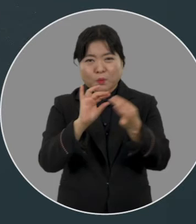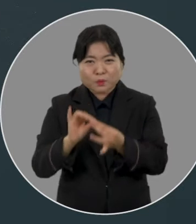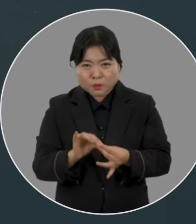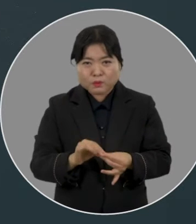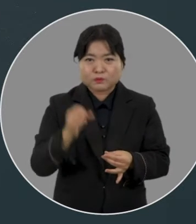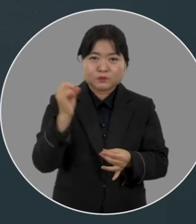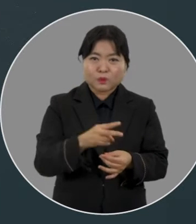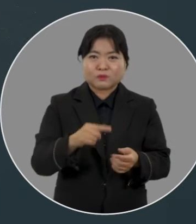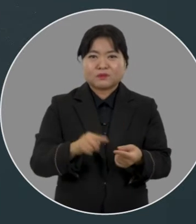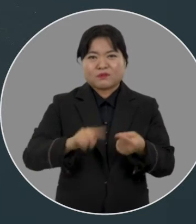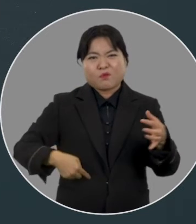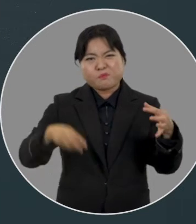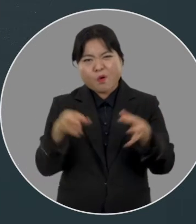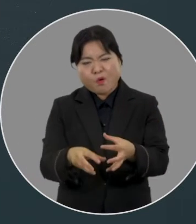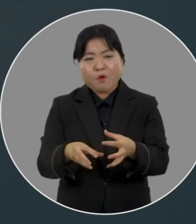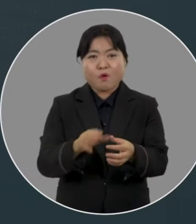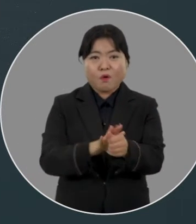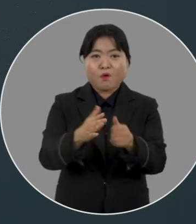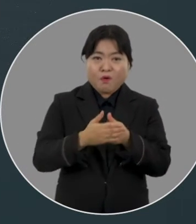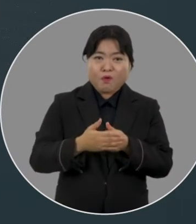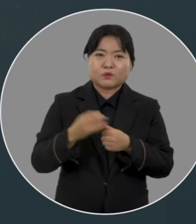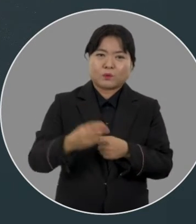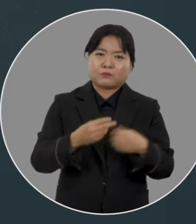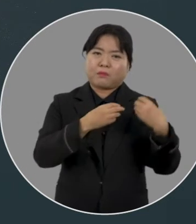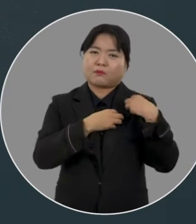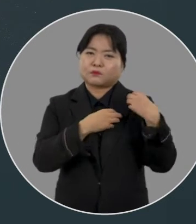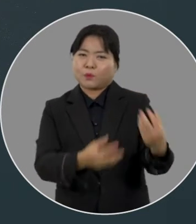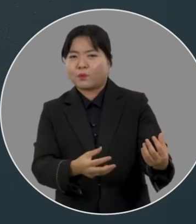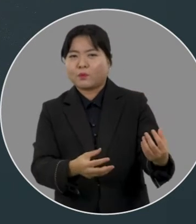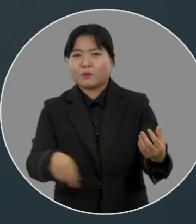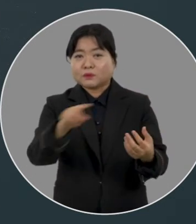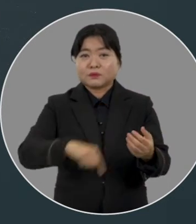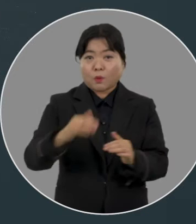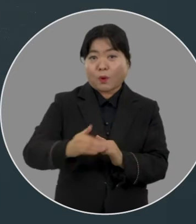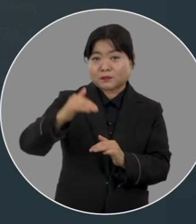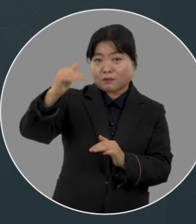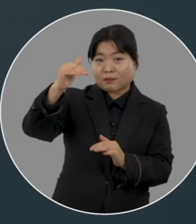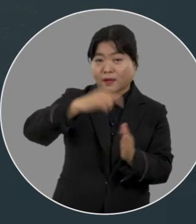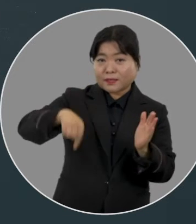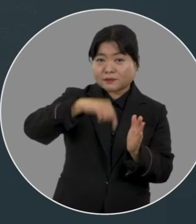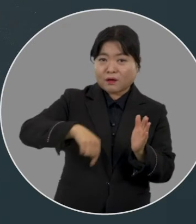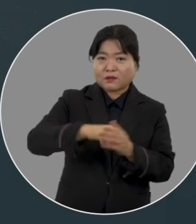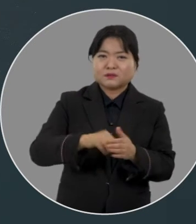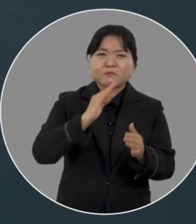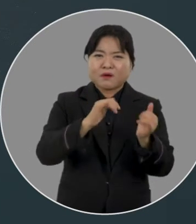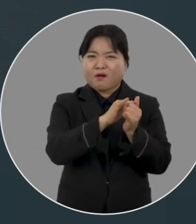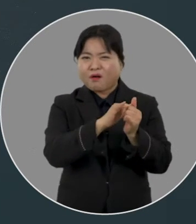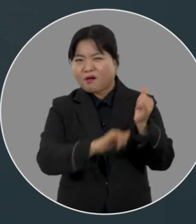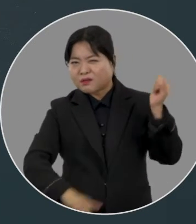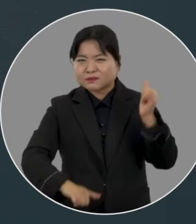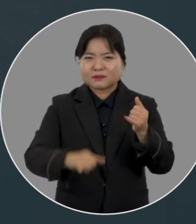동조하거나 혹은 협력하거나 혹은 방조하는 그 과정에서 전대미문의